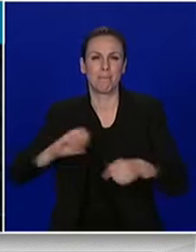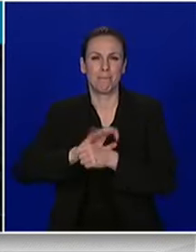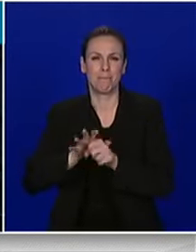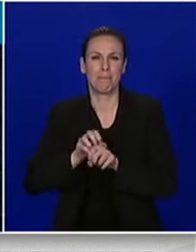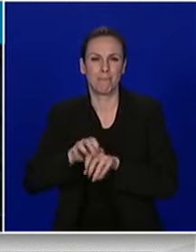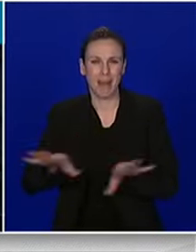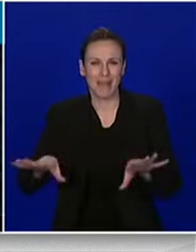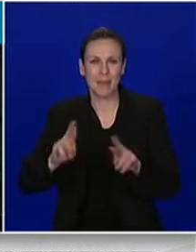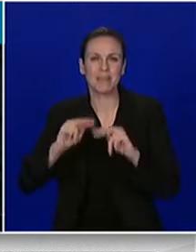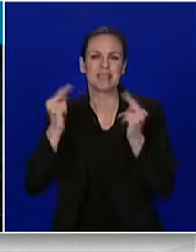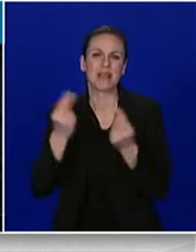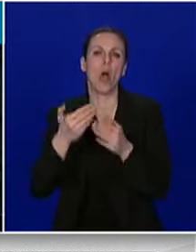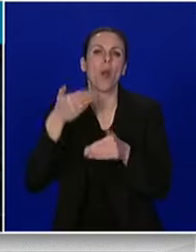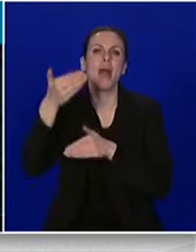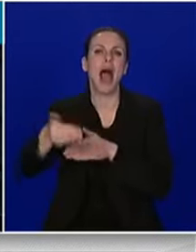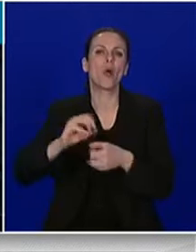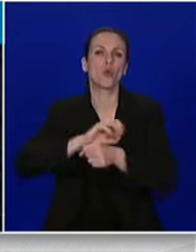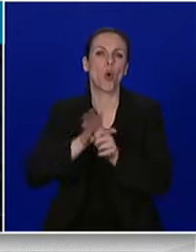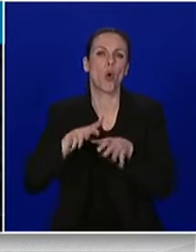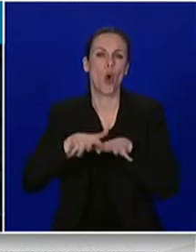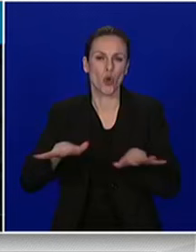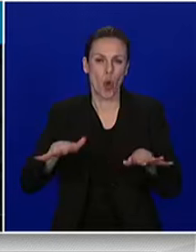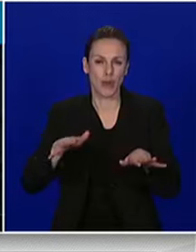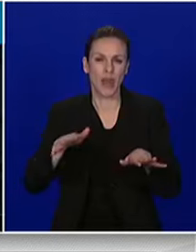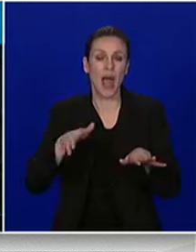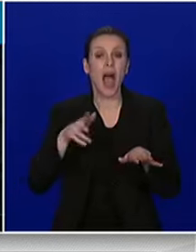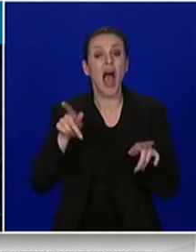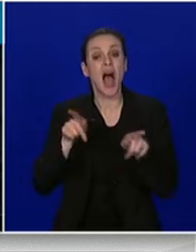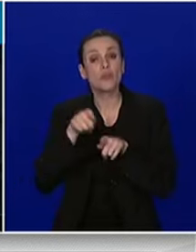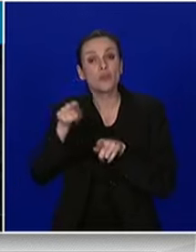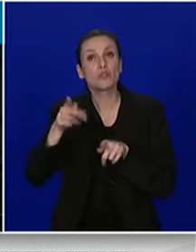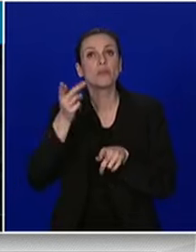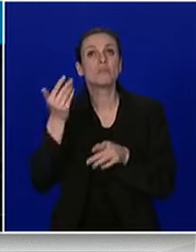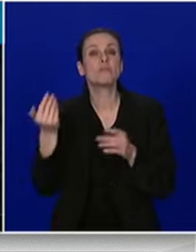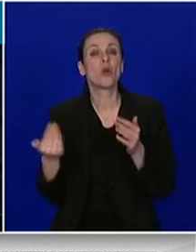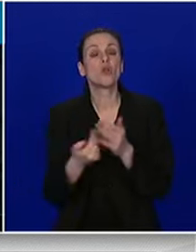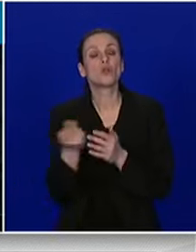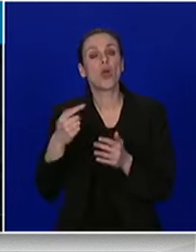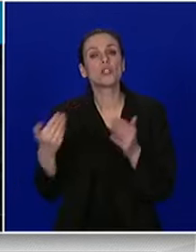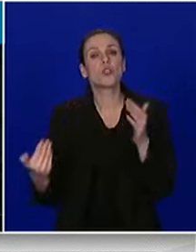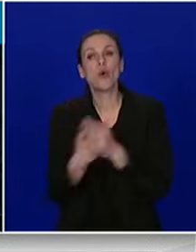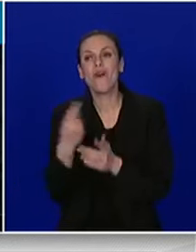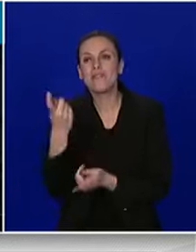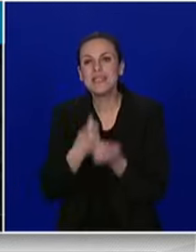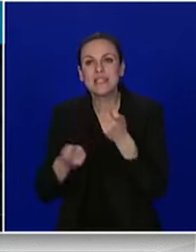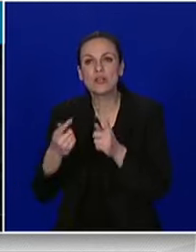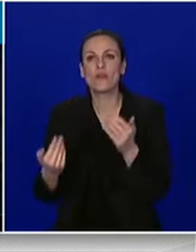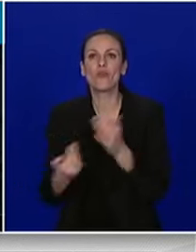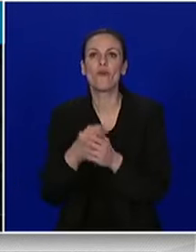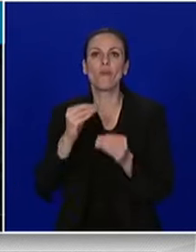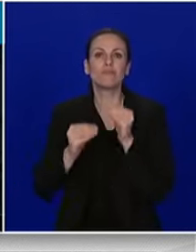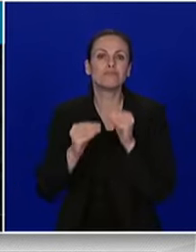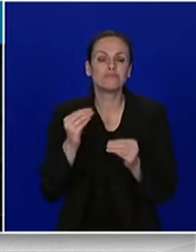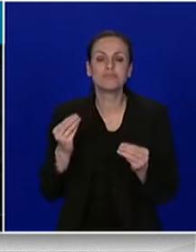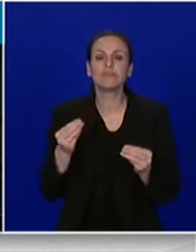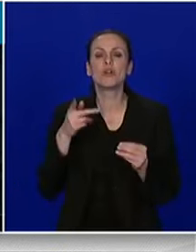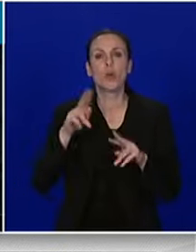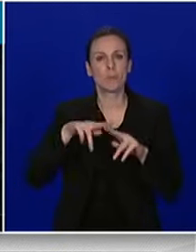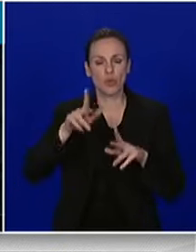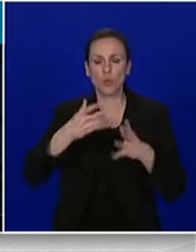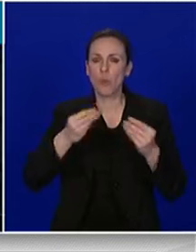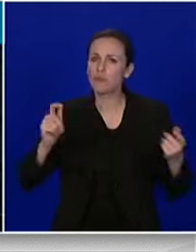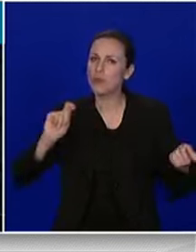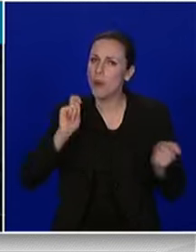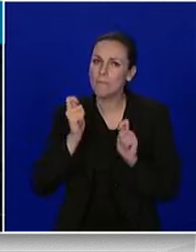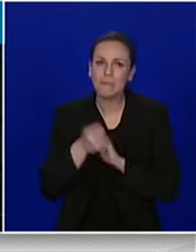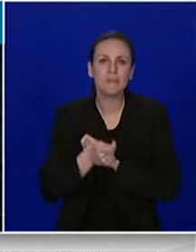postpandemijski svijet, ali i svijet novih izazova koji će biti prepun transformacija, kako